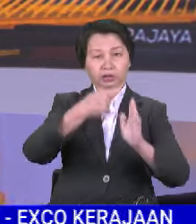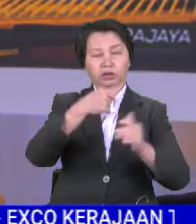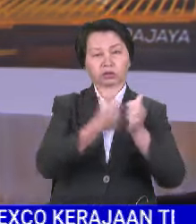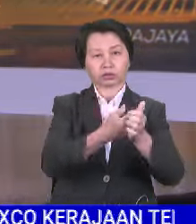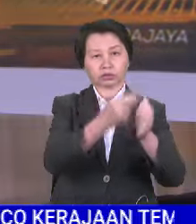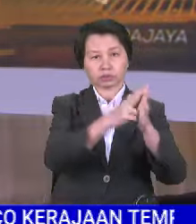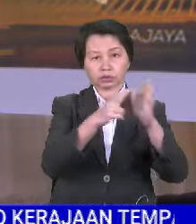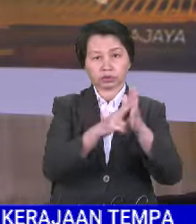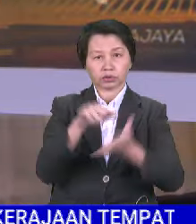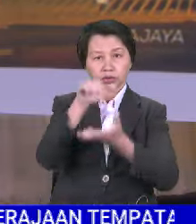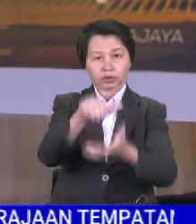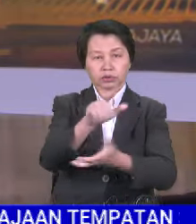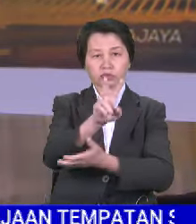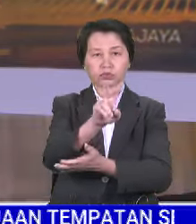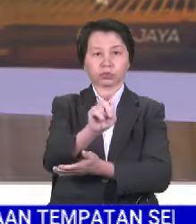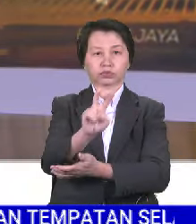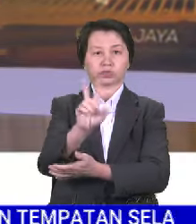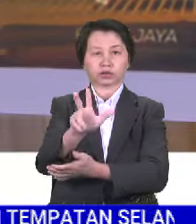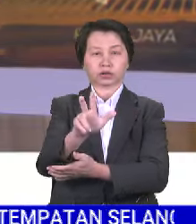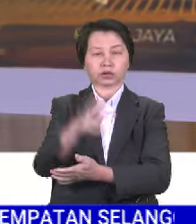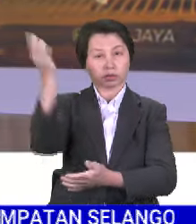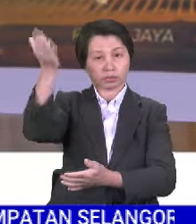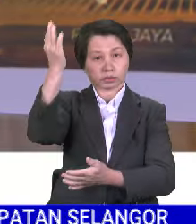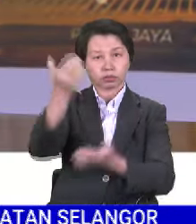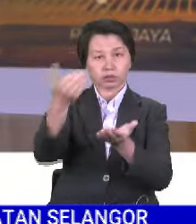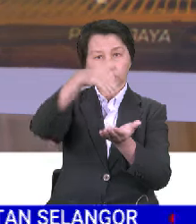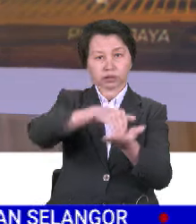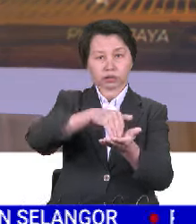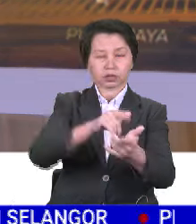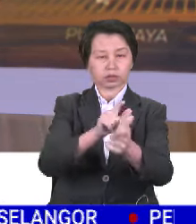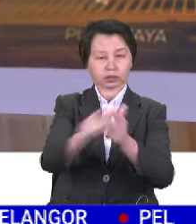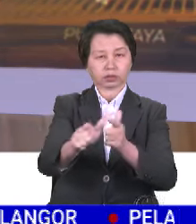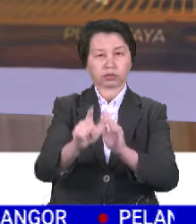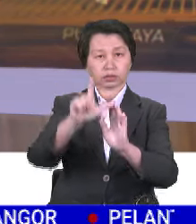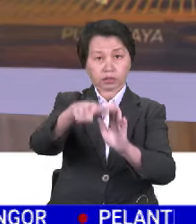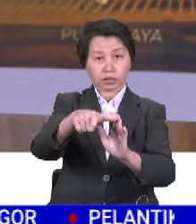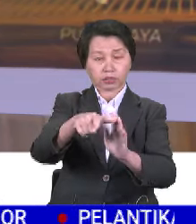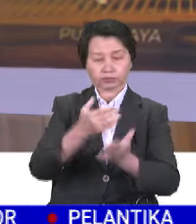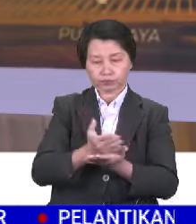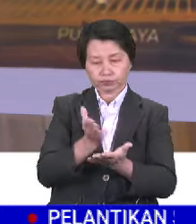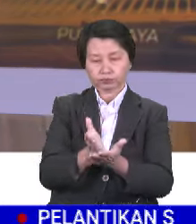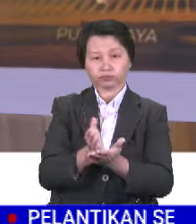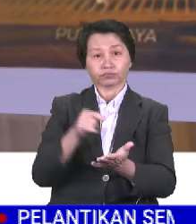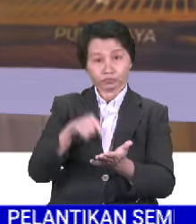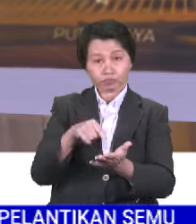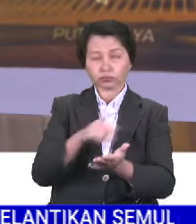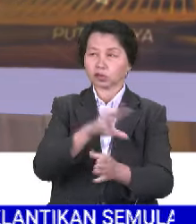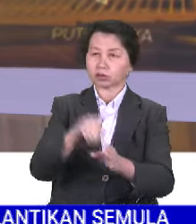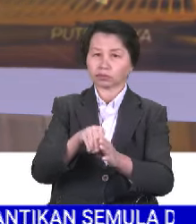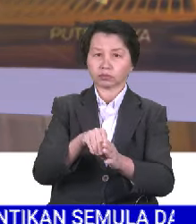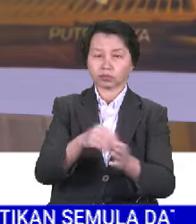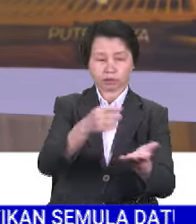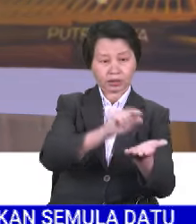undang-undang perbekalan 2023 dibentangkan semula dan diluluskan kelak belanjawan itu antara lain meliputi